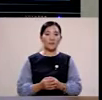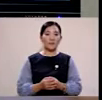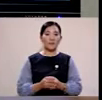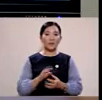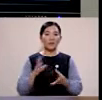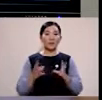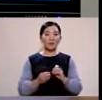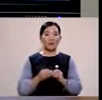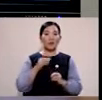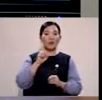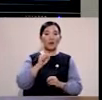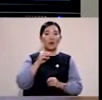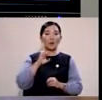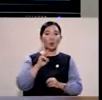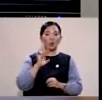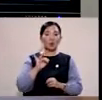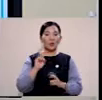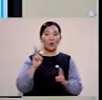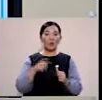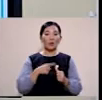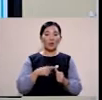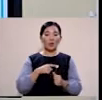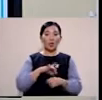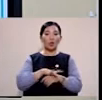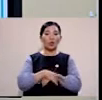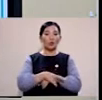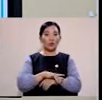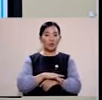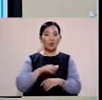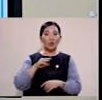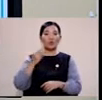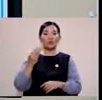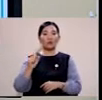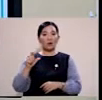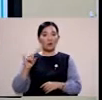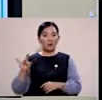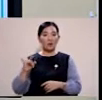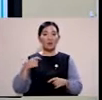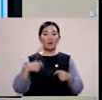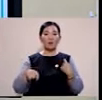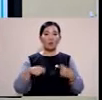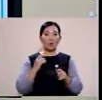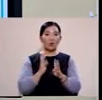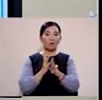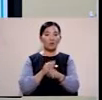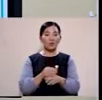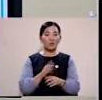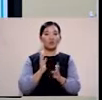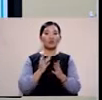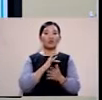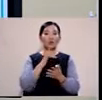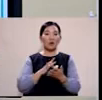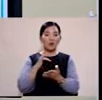Demak, atoqli otlar Toshkent, turdosh otlar shahar, savdo karvonlari,